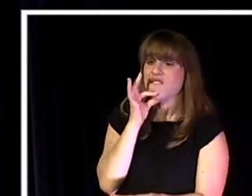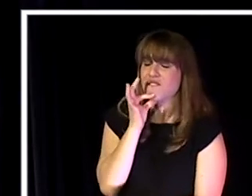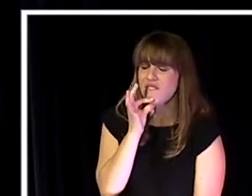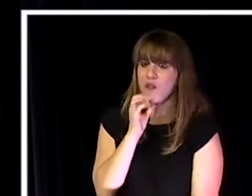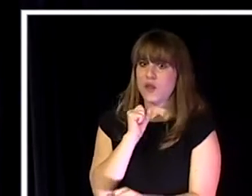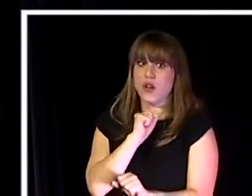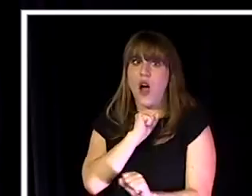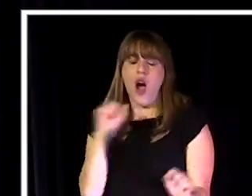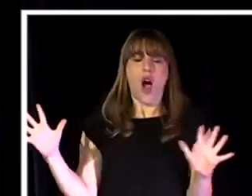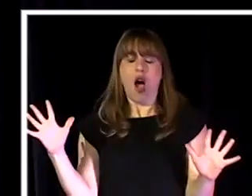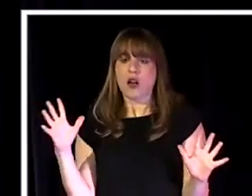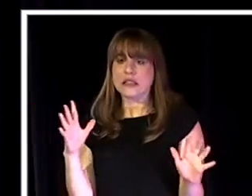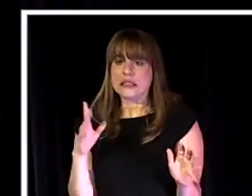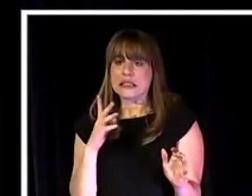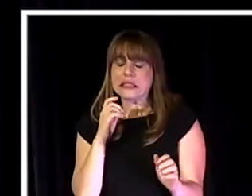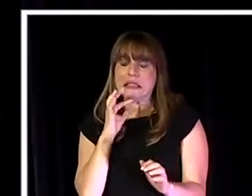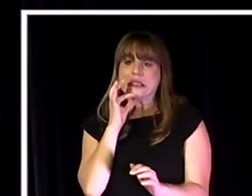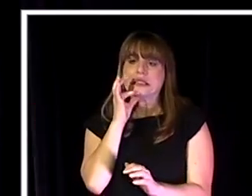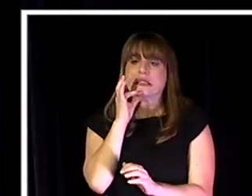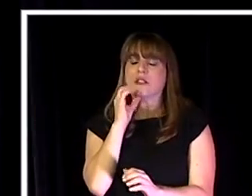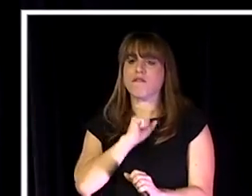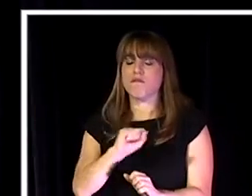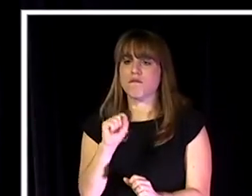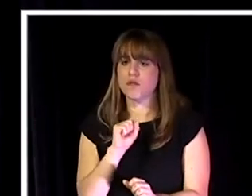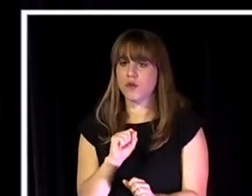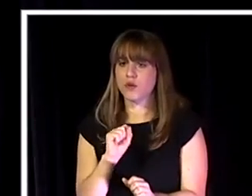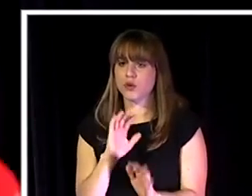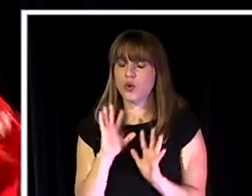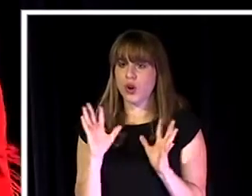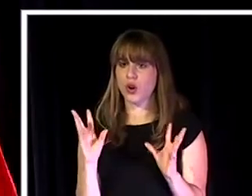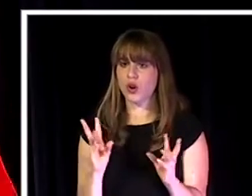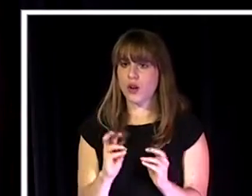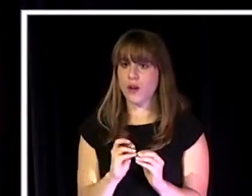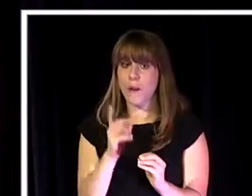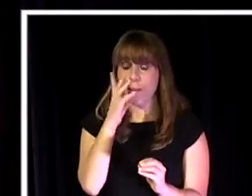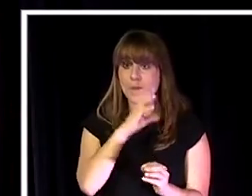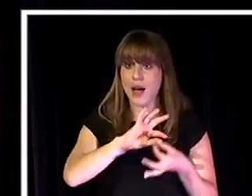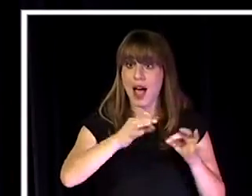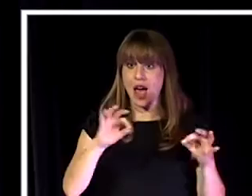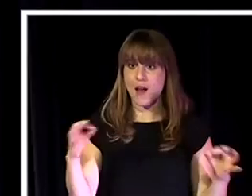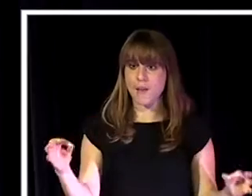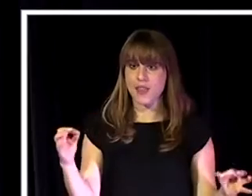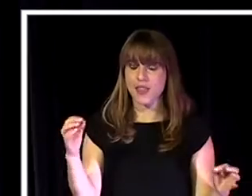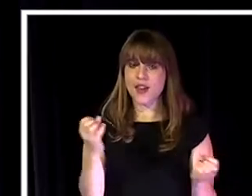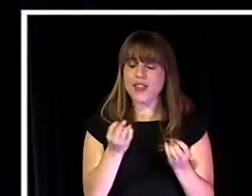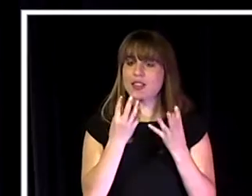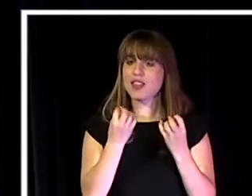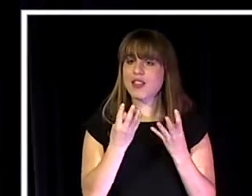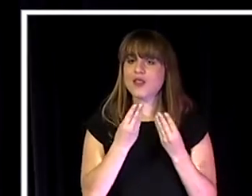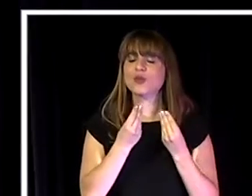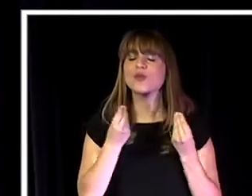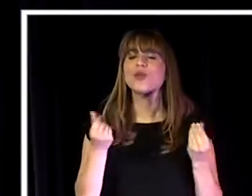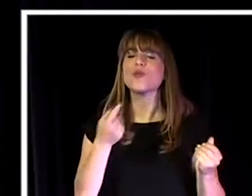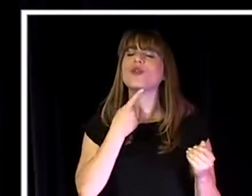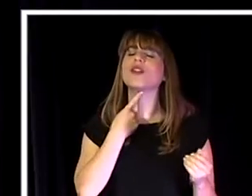πανικός. Είναι η δειλία μας. Τα παραμύθια, λοιπόν, μας διδάσκουν με πολύ γλυκό τρόπο και μαγικό